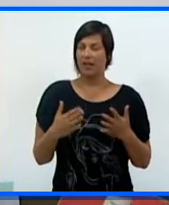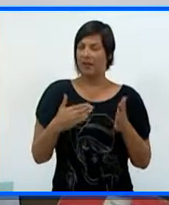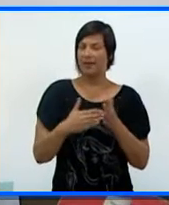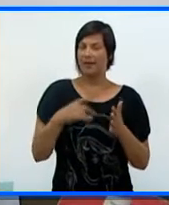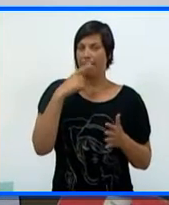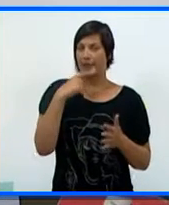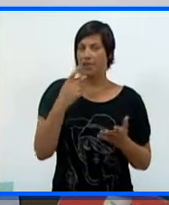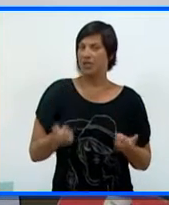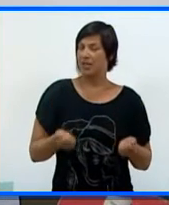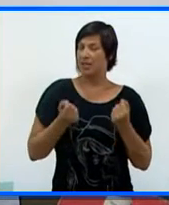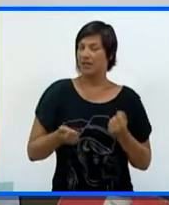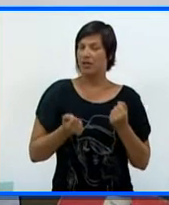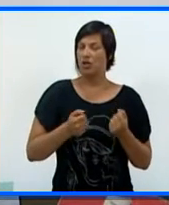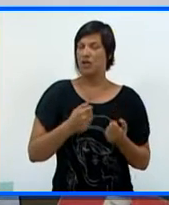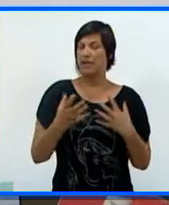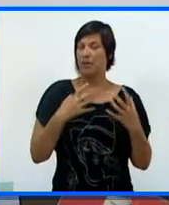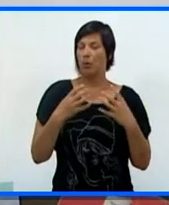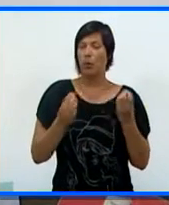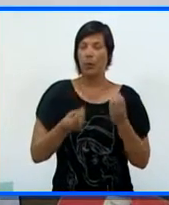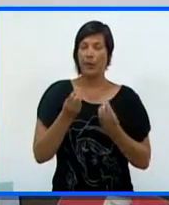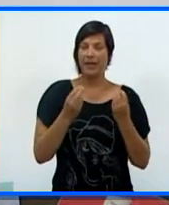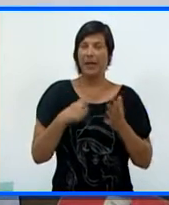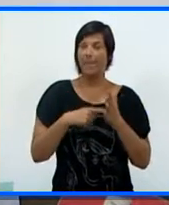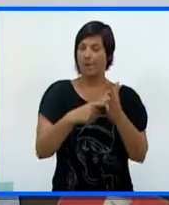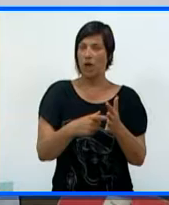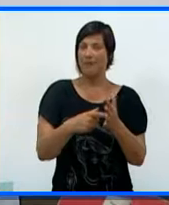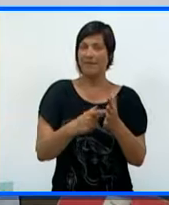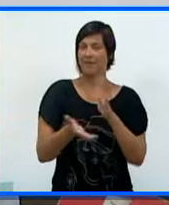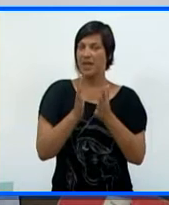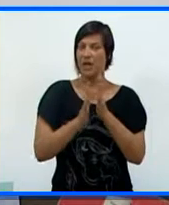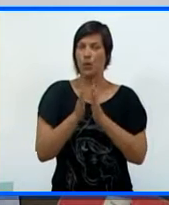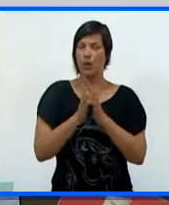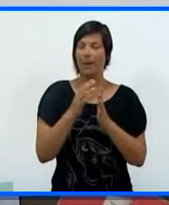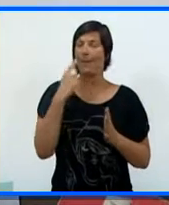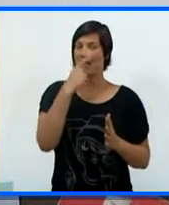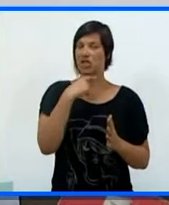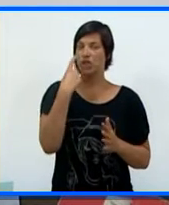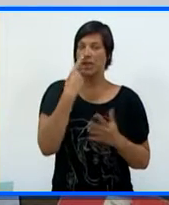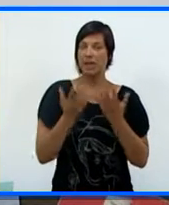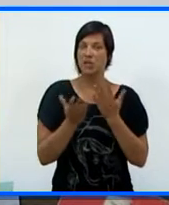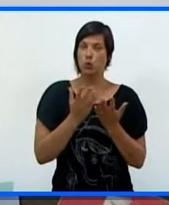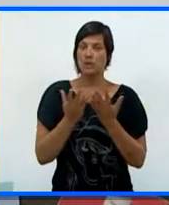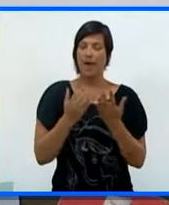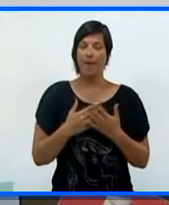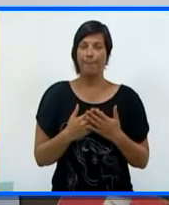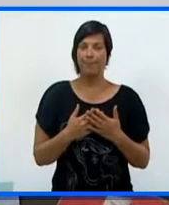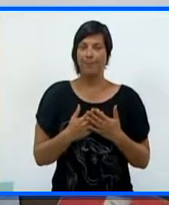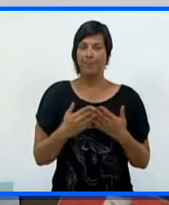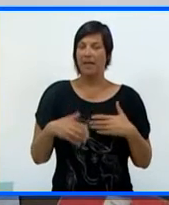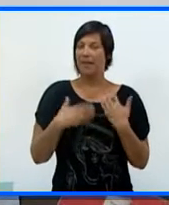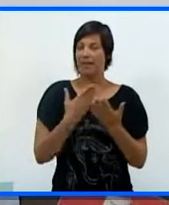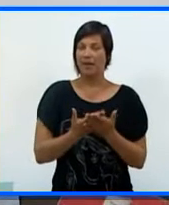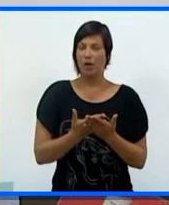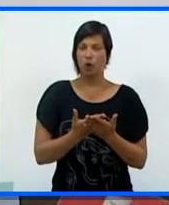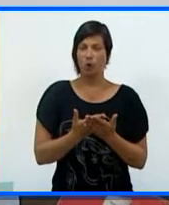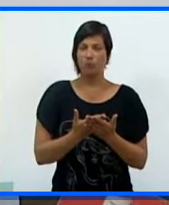Pogotovo treba reći da dosta tu ulogu igra ne samo pokazivanje rukama, nego i čitanje susana, jer na